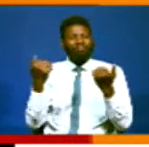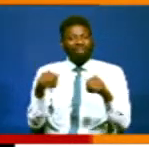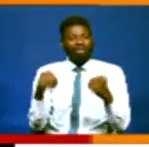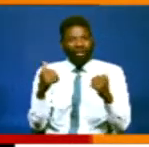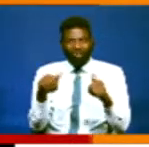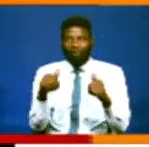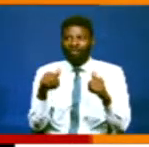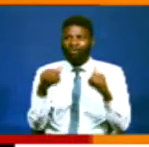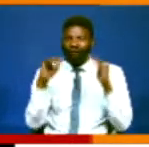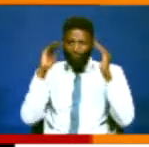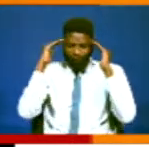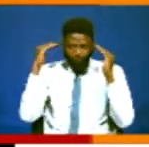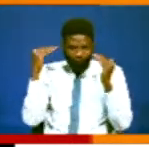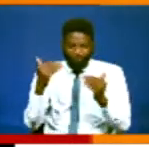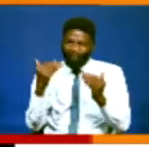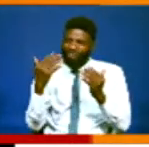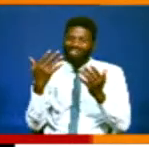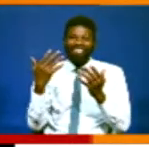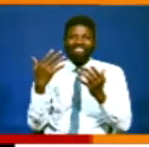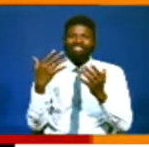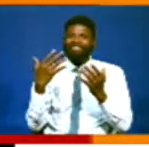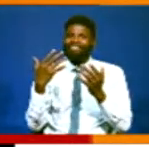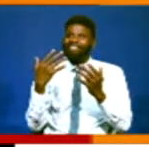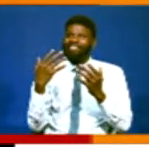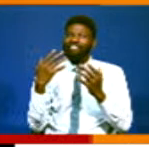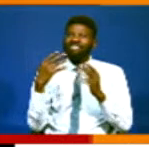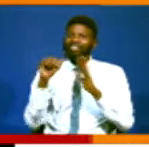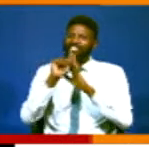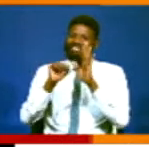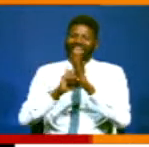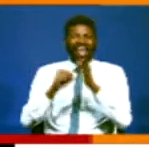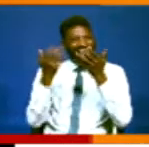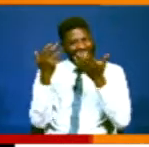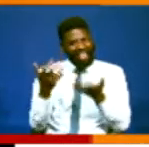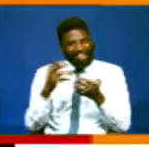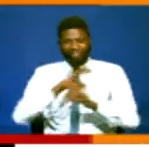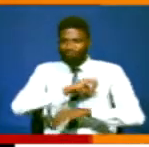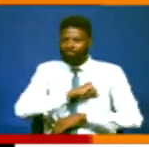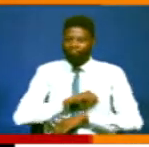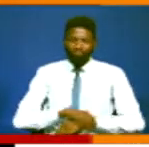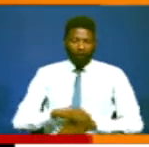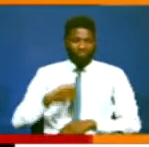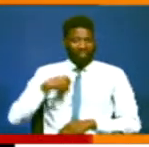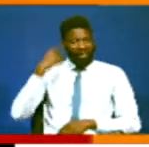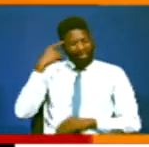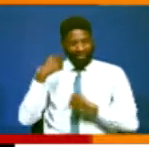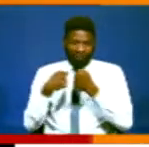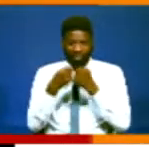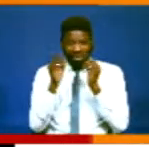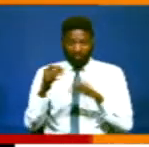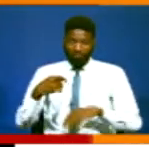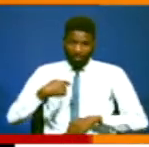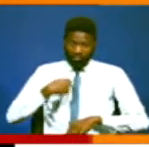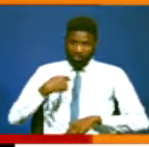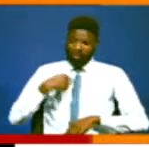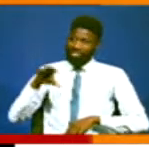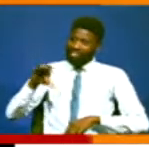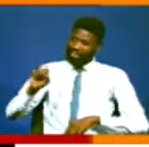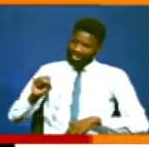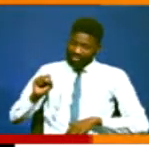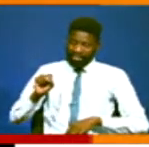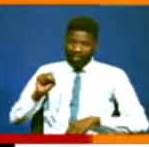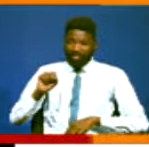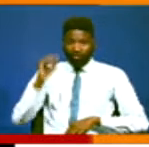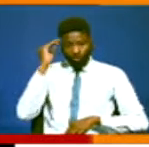kushughulikia mambo kustahimili. Kwa hivyo nafikiri ni baadhi ya changamoto ambazo ikiwa ningekuwa waziri wa elimu ama ningekuwa pale KCD